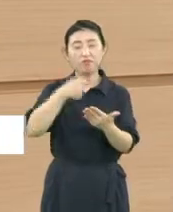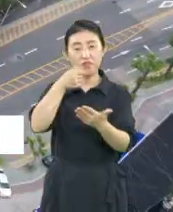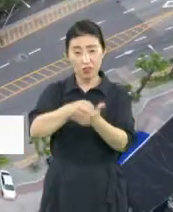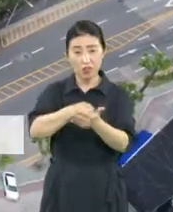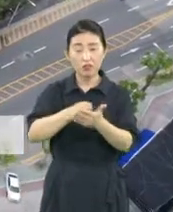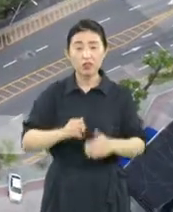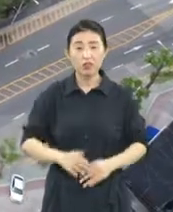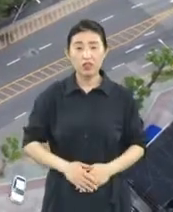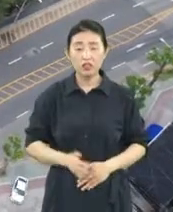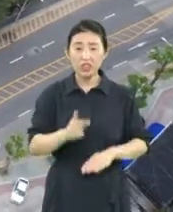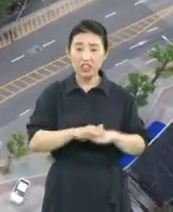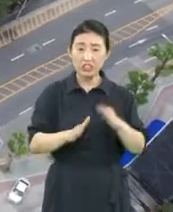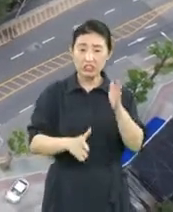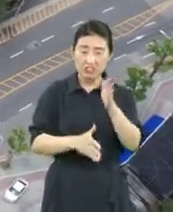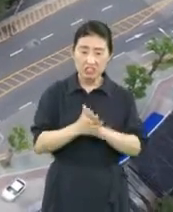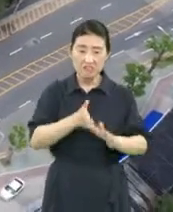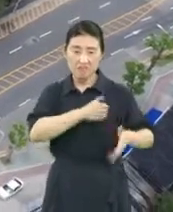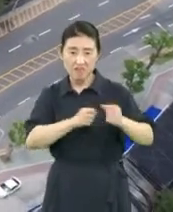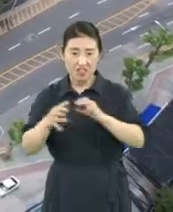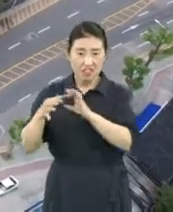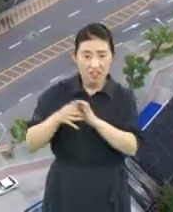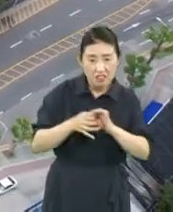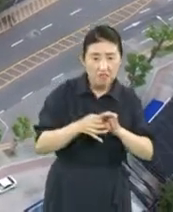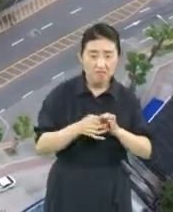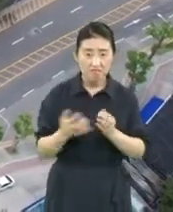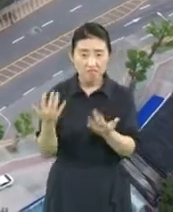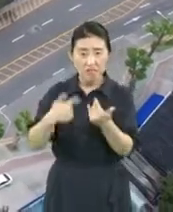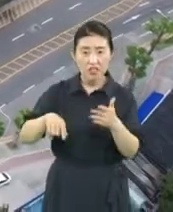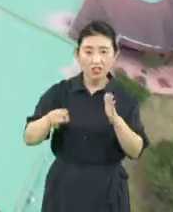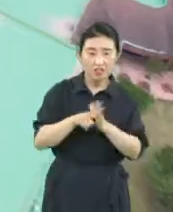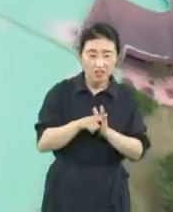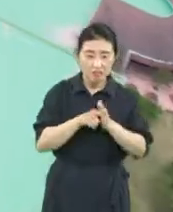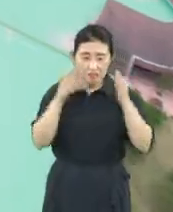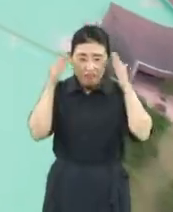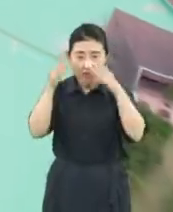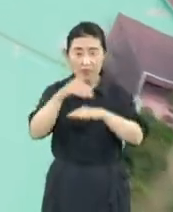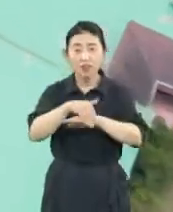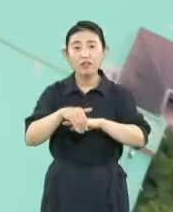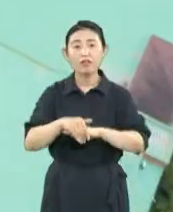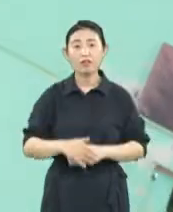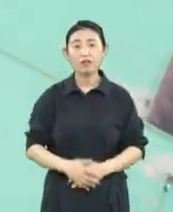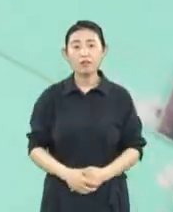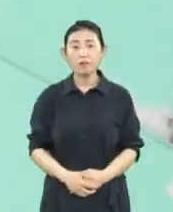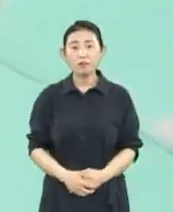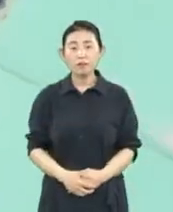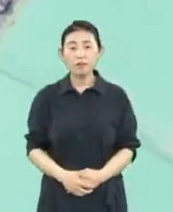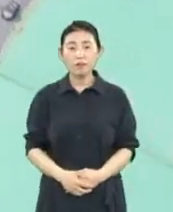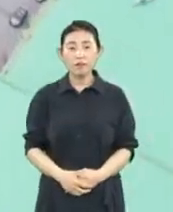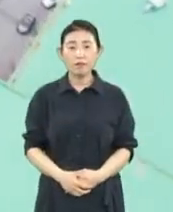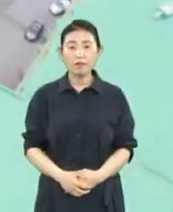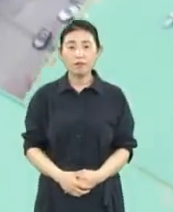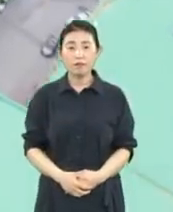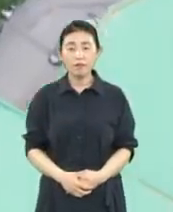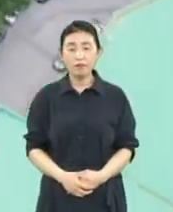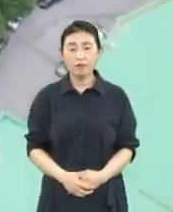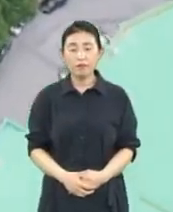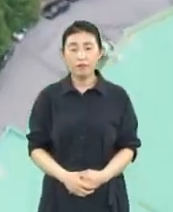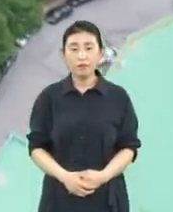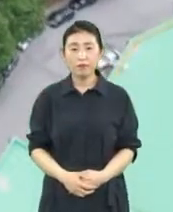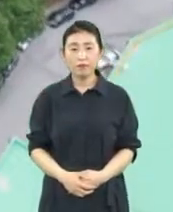방침인데 대전시는 끝까지 긴장의 끈을 놓지 않고 총력전을 펼칠 계획입니다. TJB 장석영입니다.